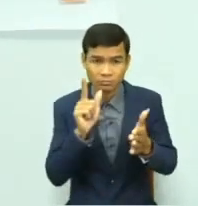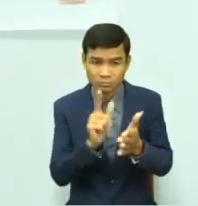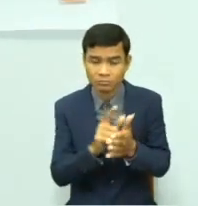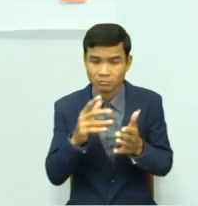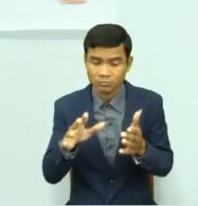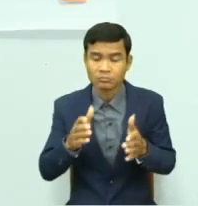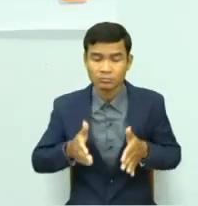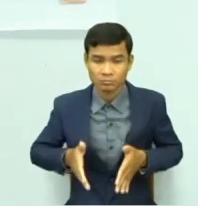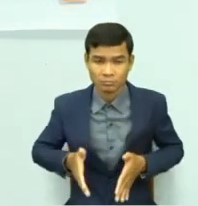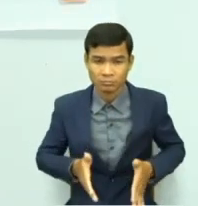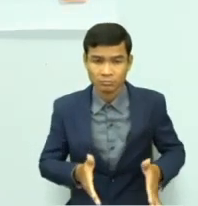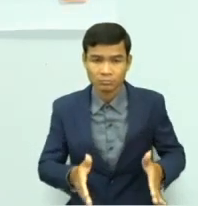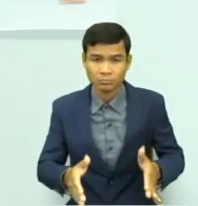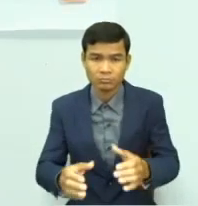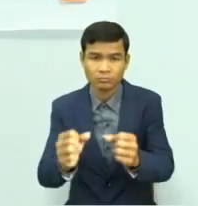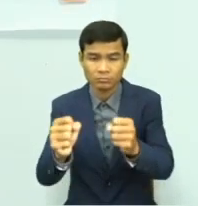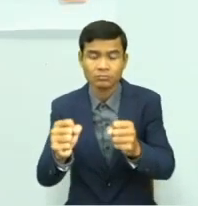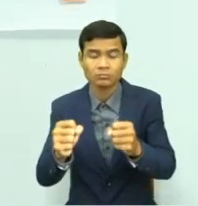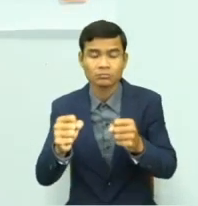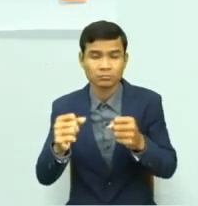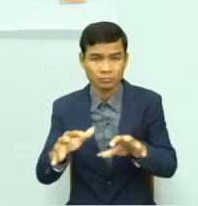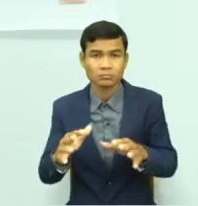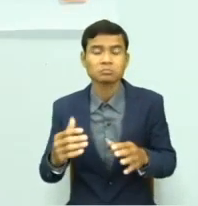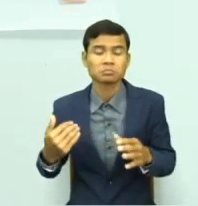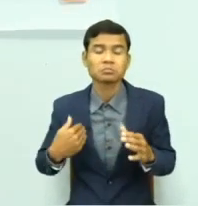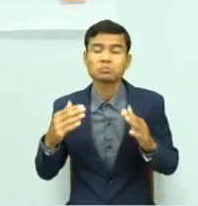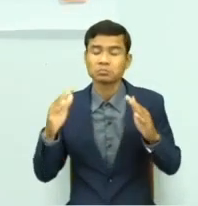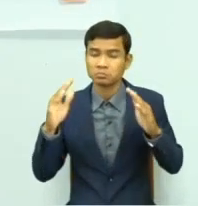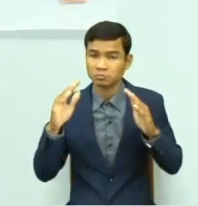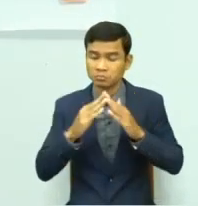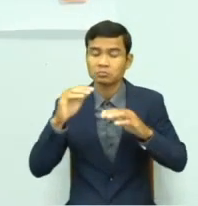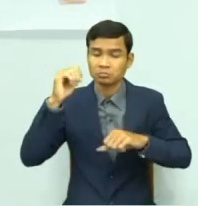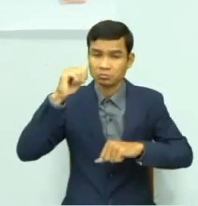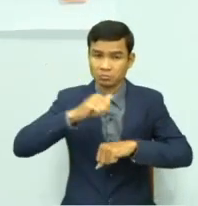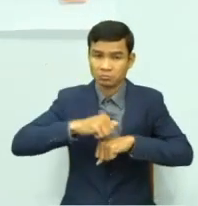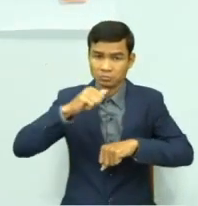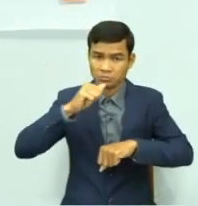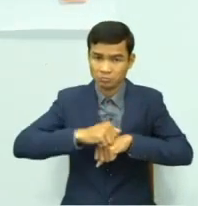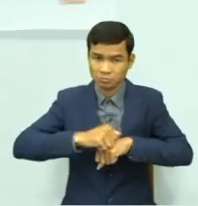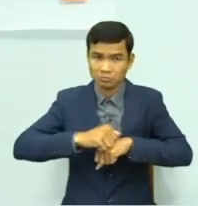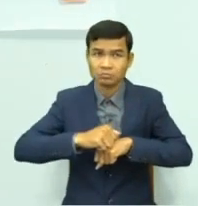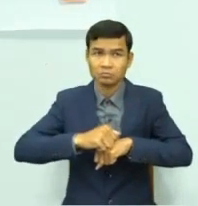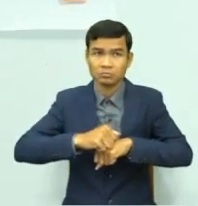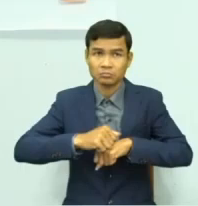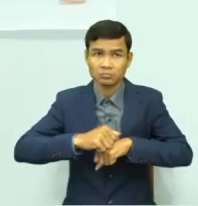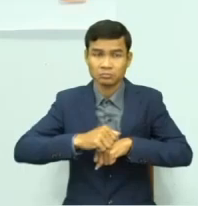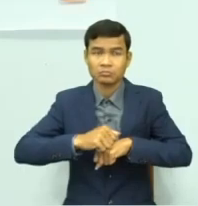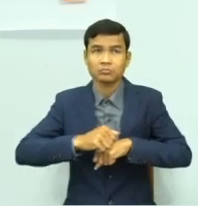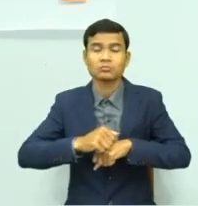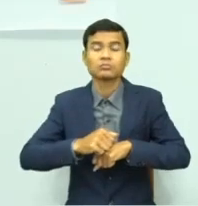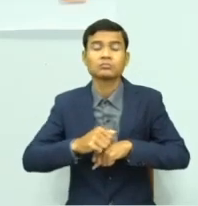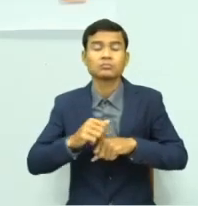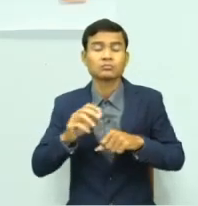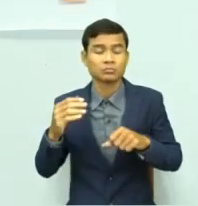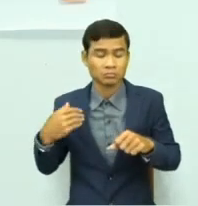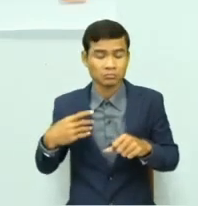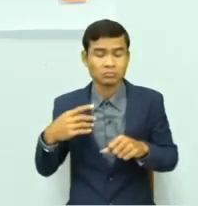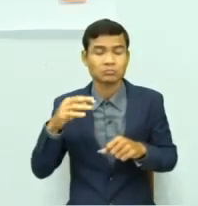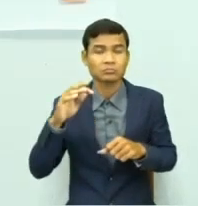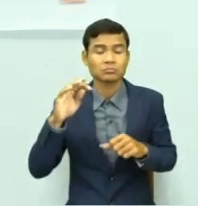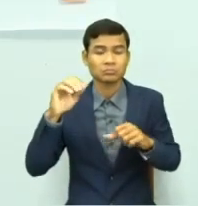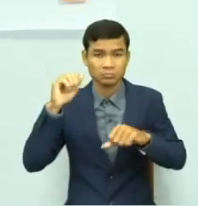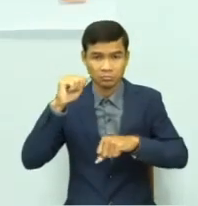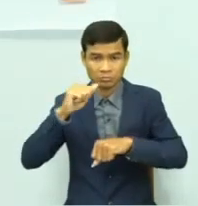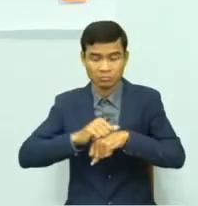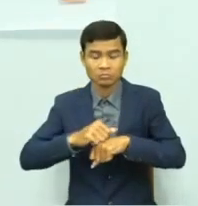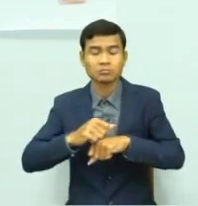tiết tế. Chà, cứ miên tè thmó. Chà, vầy tiết con. Ví là, chà là ổn